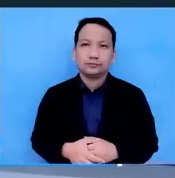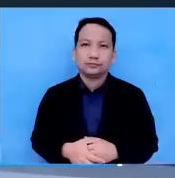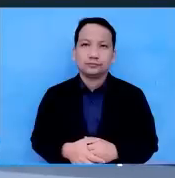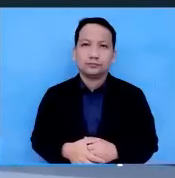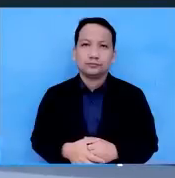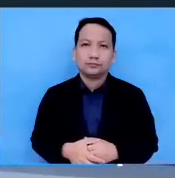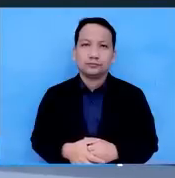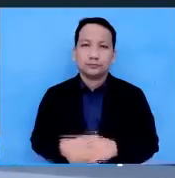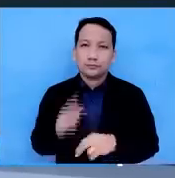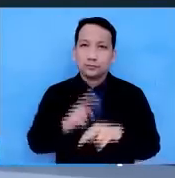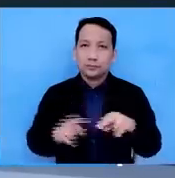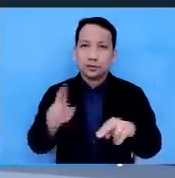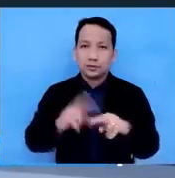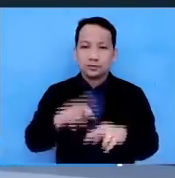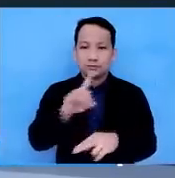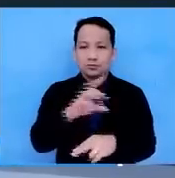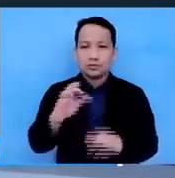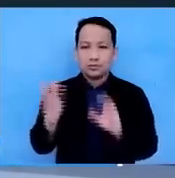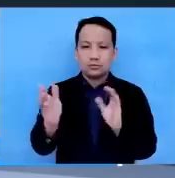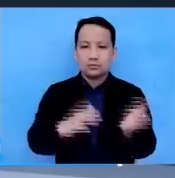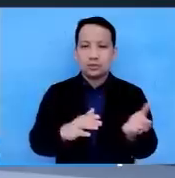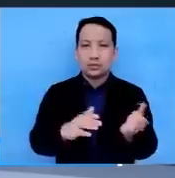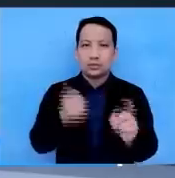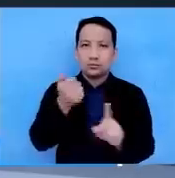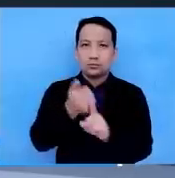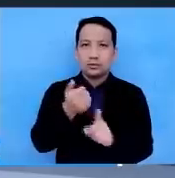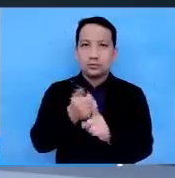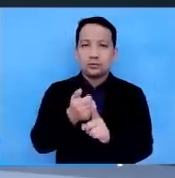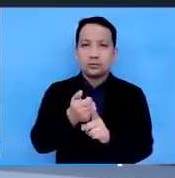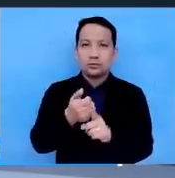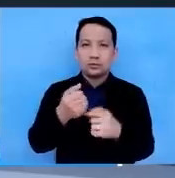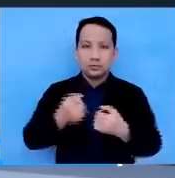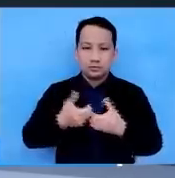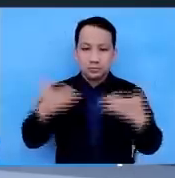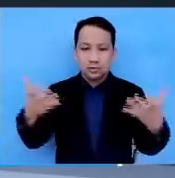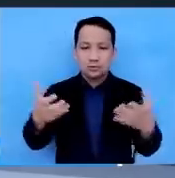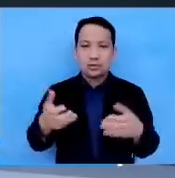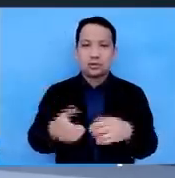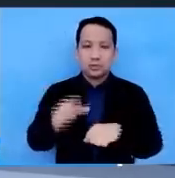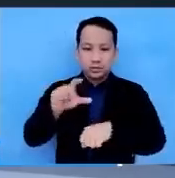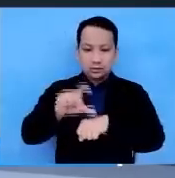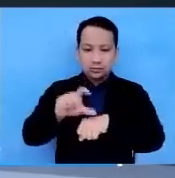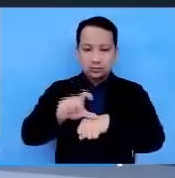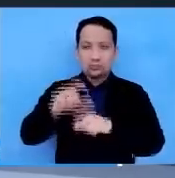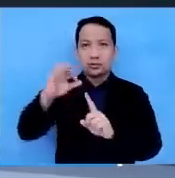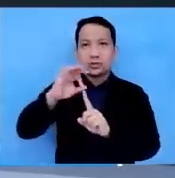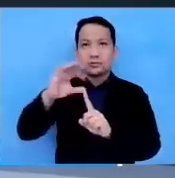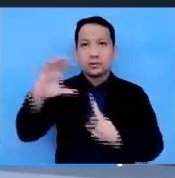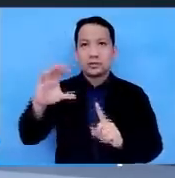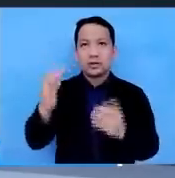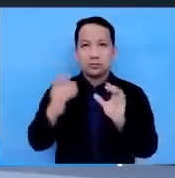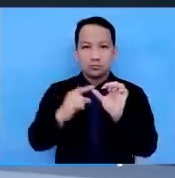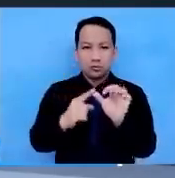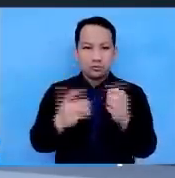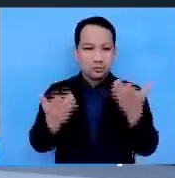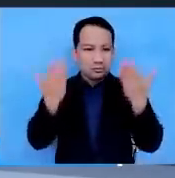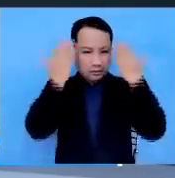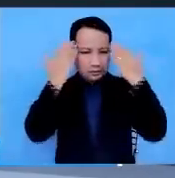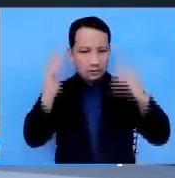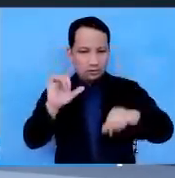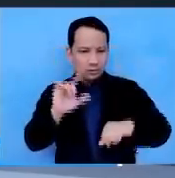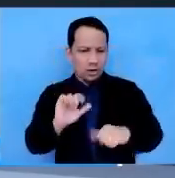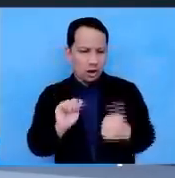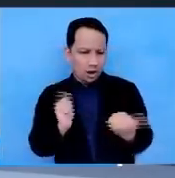Umakyat na sa 100 ang namatay sa pag-atake ng suicide bomber sa isang mosque sa Pakistan. Hanggang ngayon, palaisipan pa rin kung